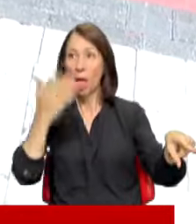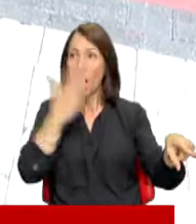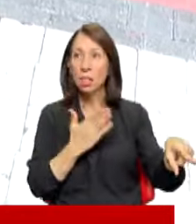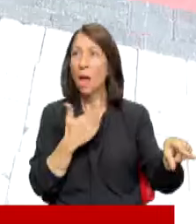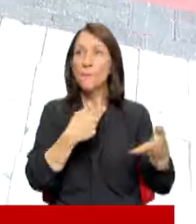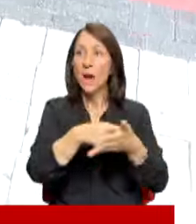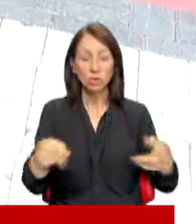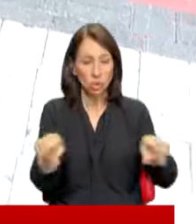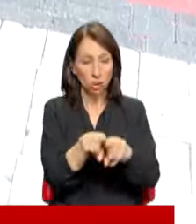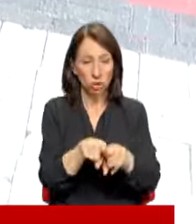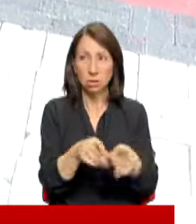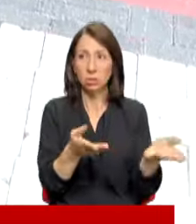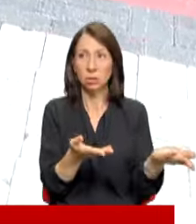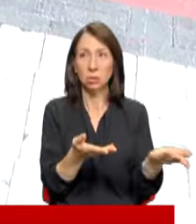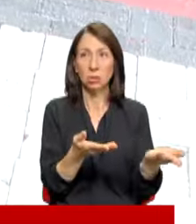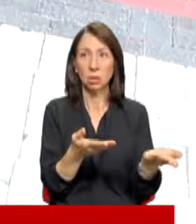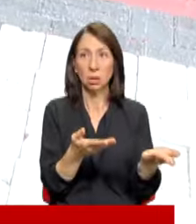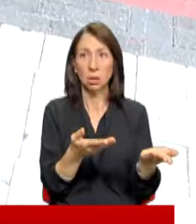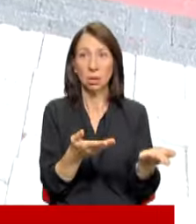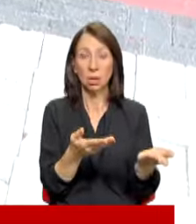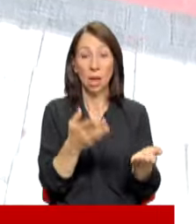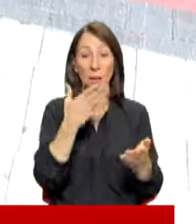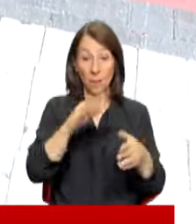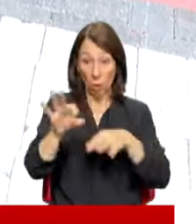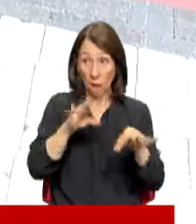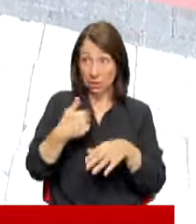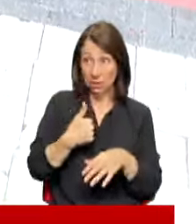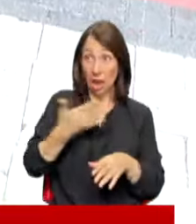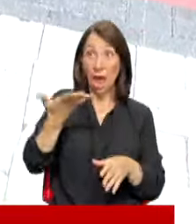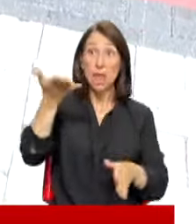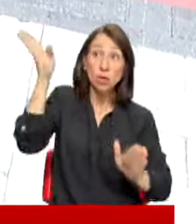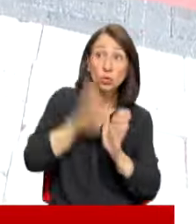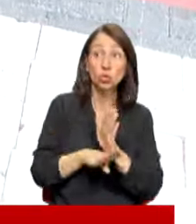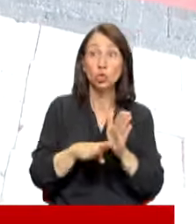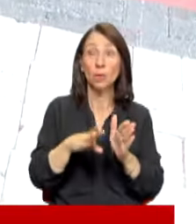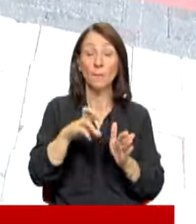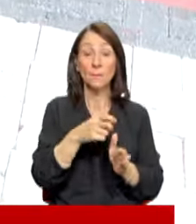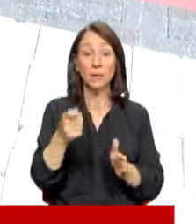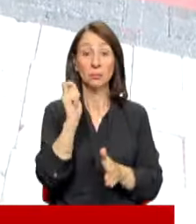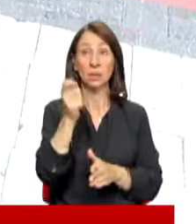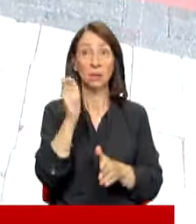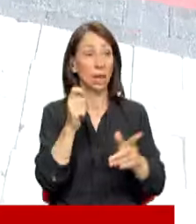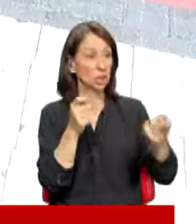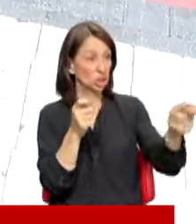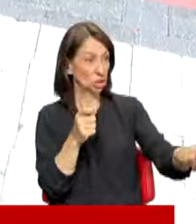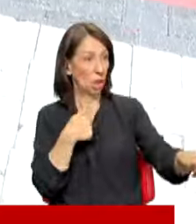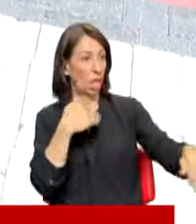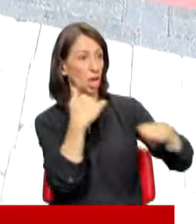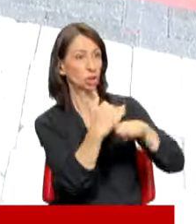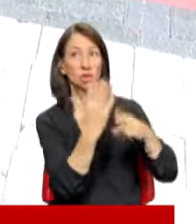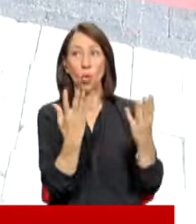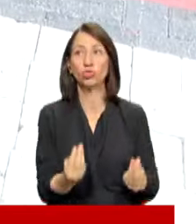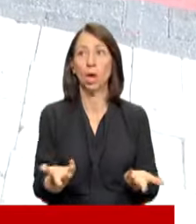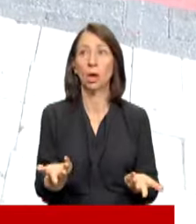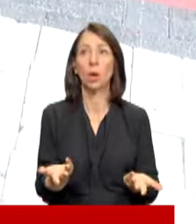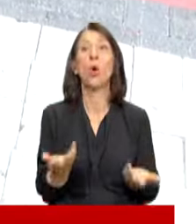yapmayacak Bir bakmışsın emekli bir mühendis en düşük prim yatıran bir işçiyle eşit